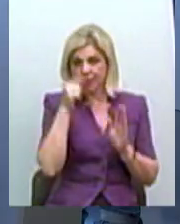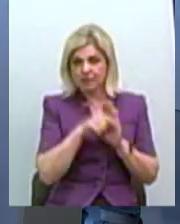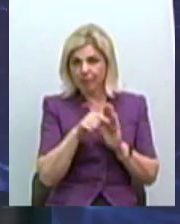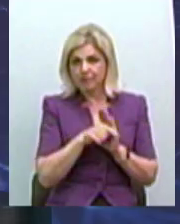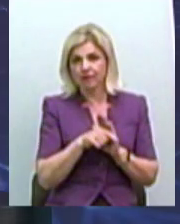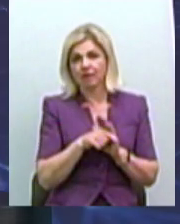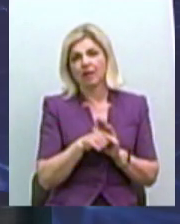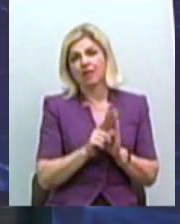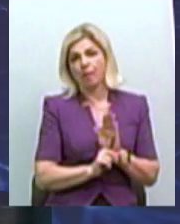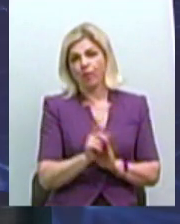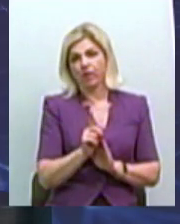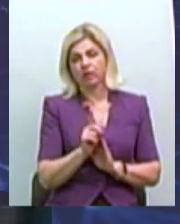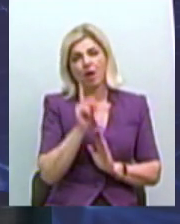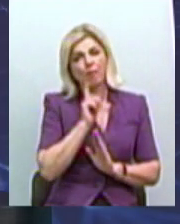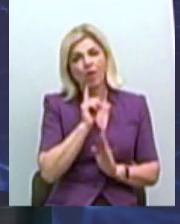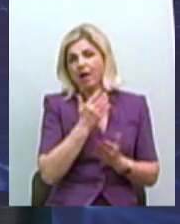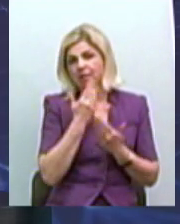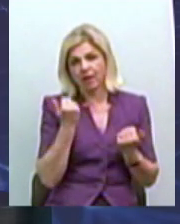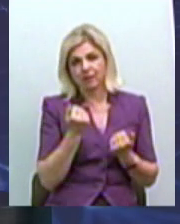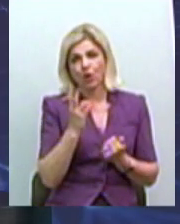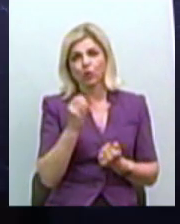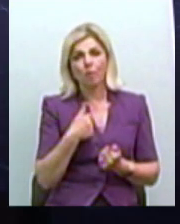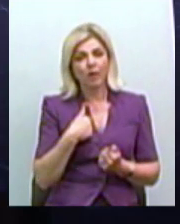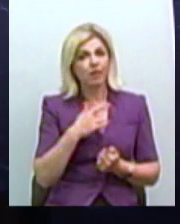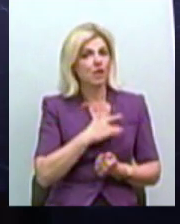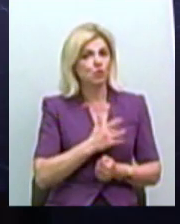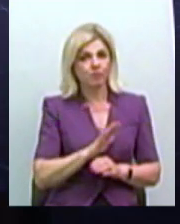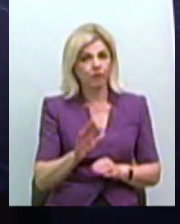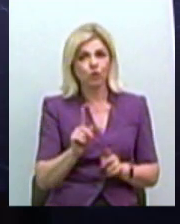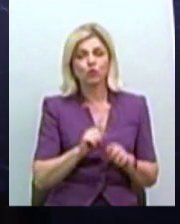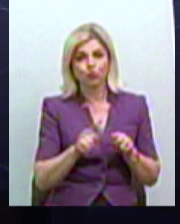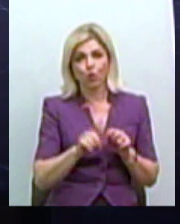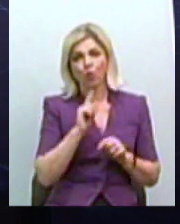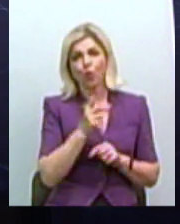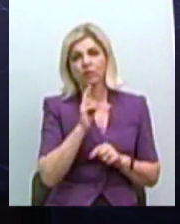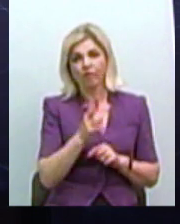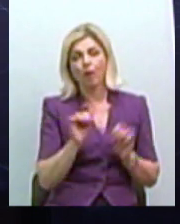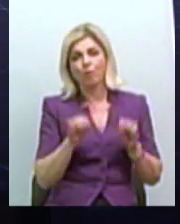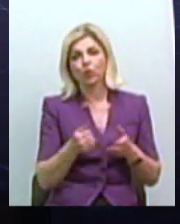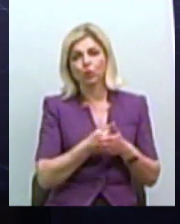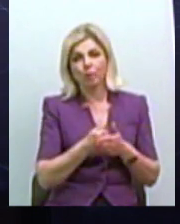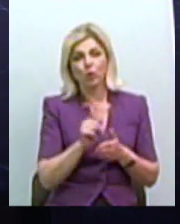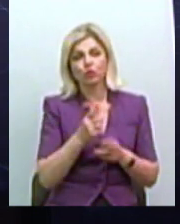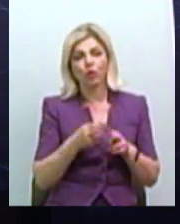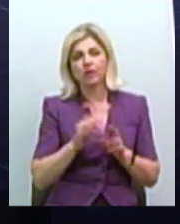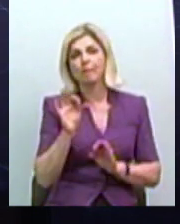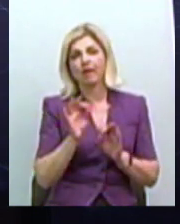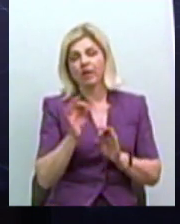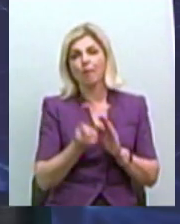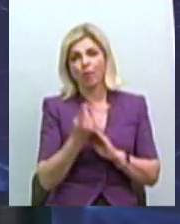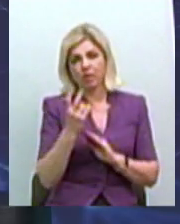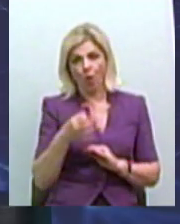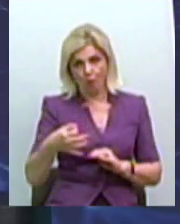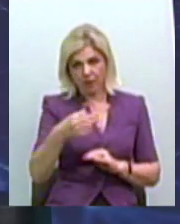нет, но мы не сомневаемся, что в ближайший год-два мы сможем добиться того, что эти преференции появятся. На областному